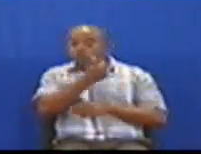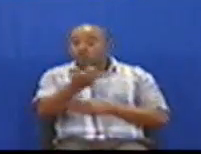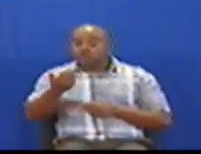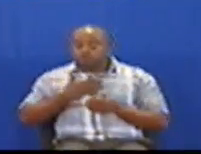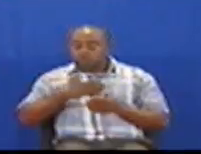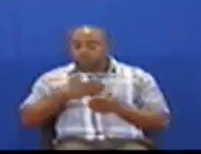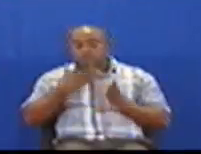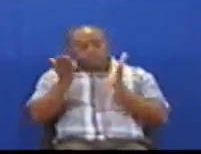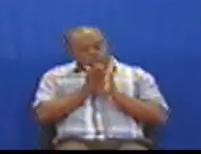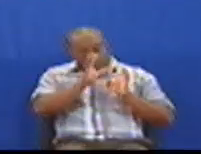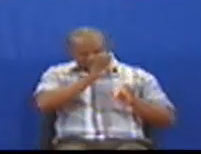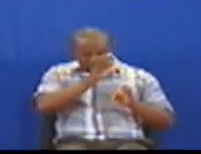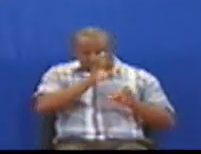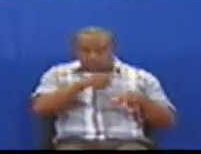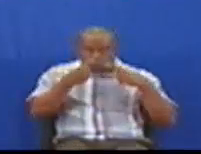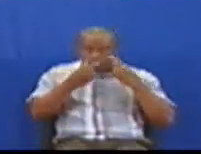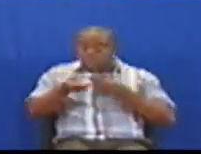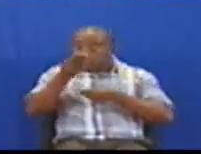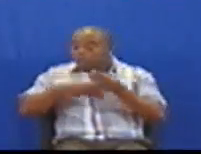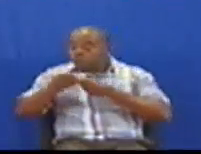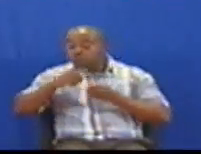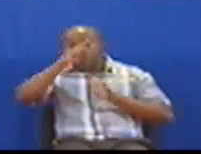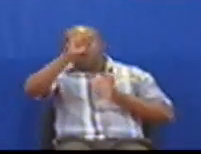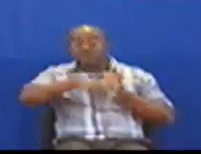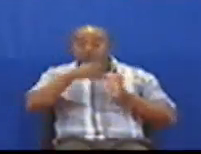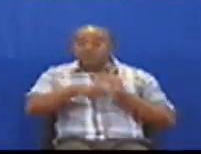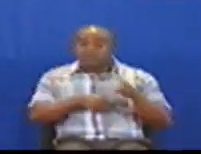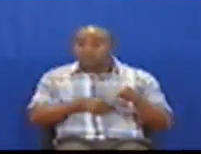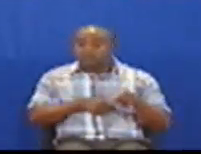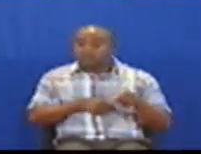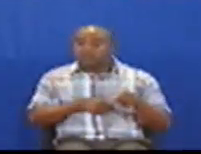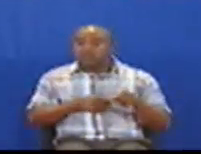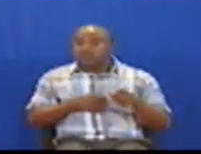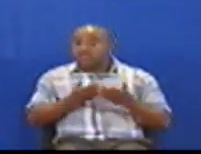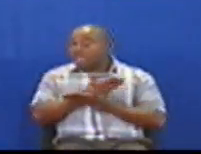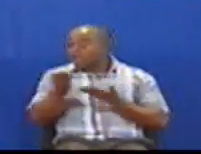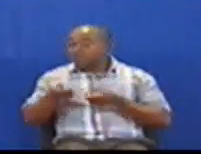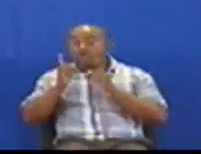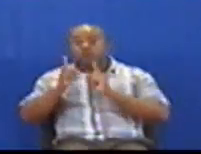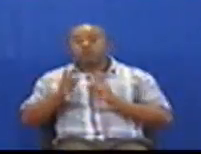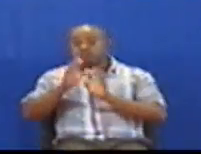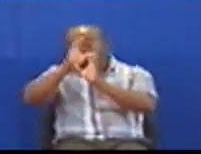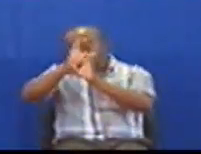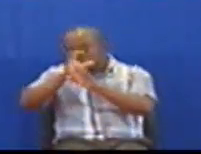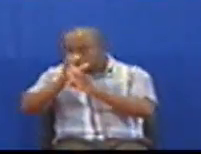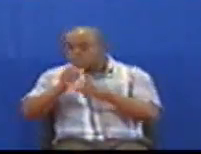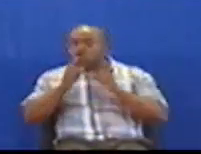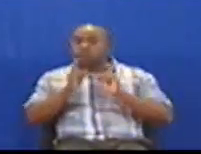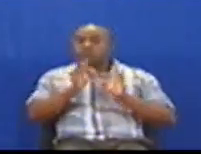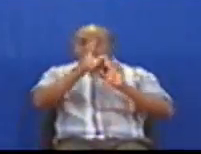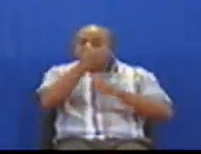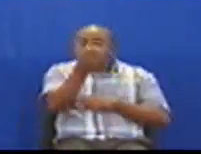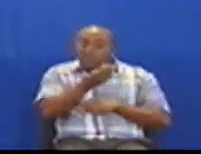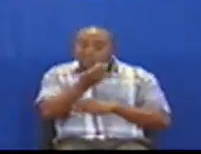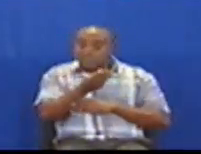science, lakini pia tunaenda kwenye uchumi wa viwanda. Hatuwezi kwenda kwenye uchumi wa viwanda hatuna watoto walimu wa science. Walimu wa science ni wachache, shule inakuwa na walimu